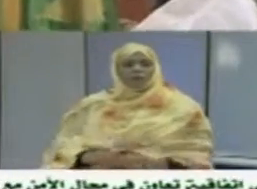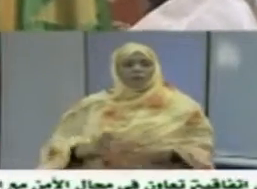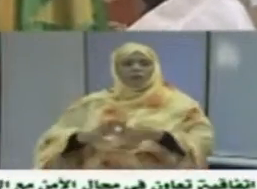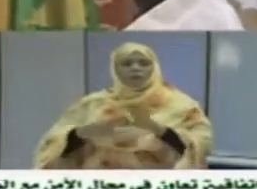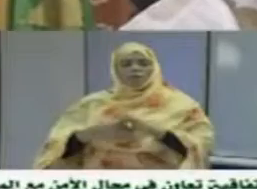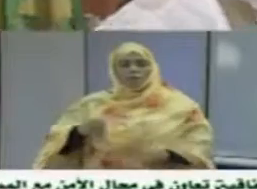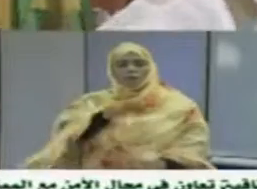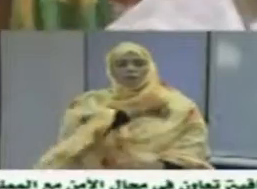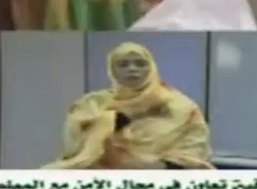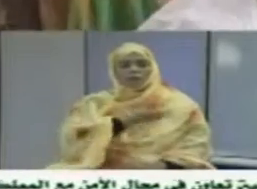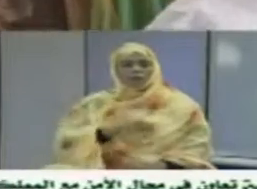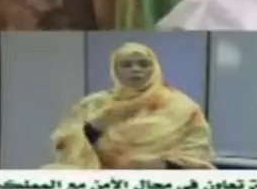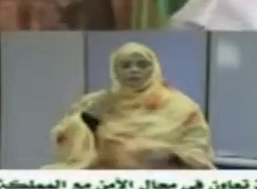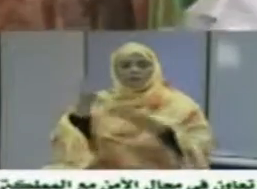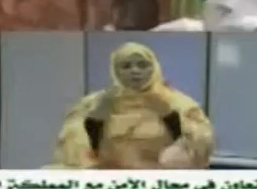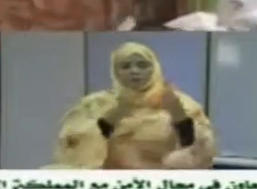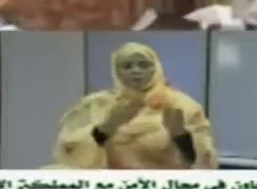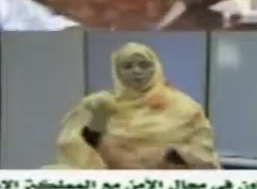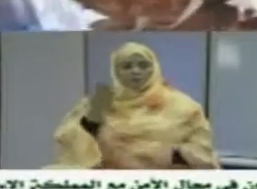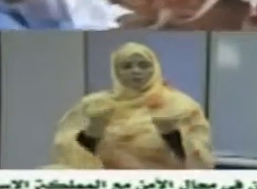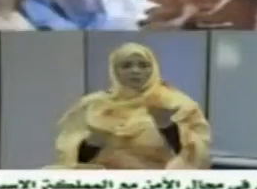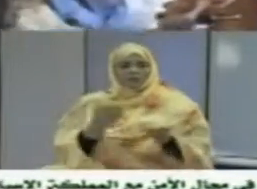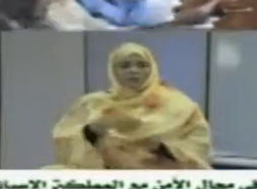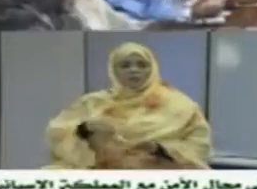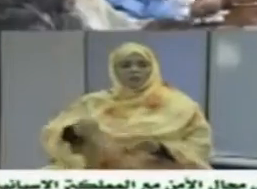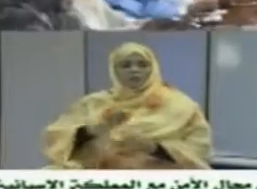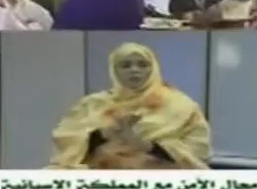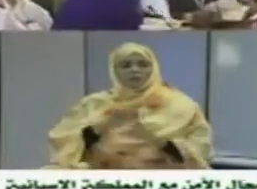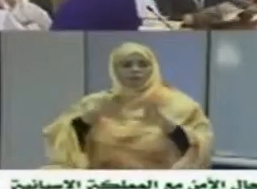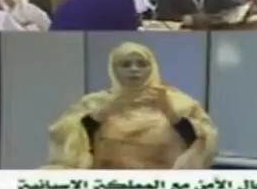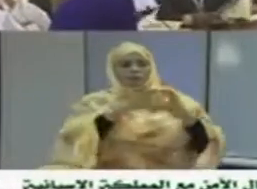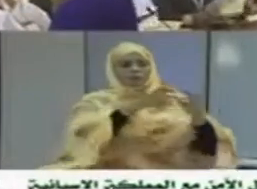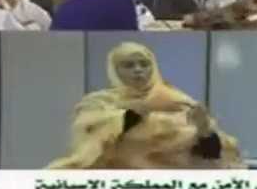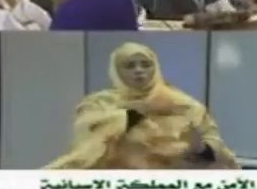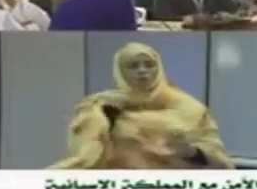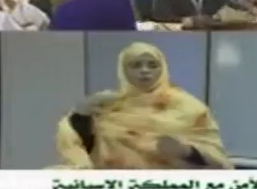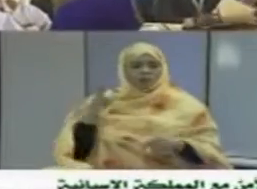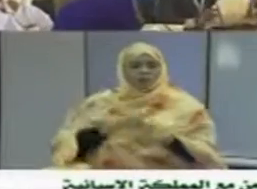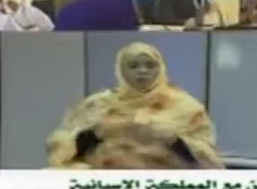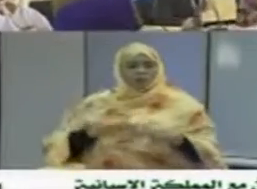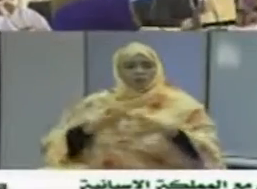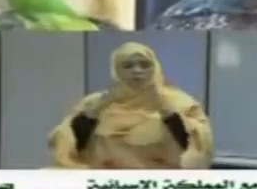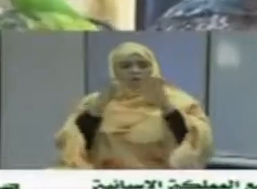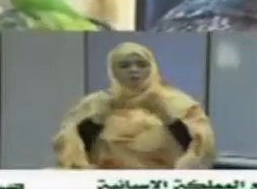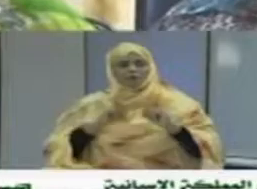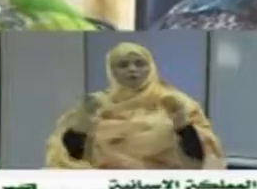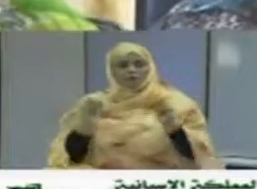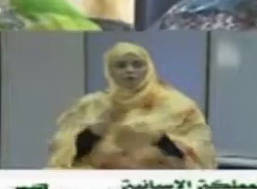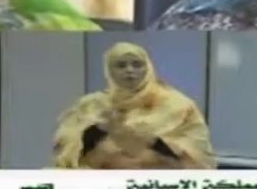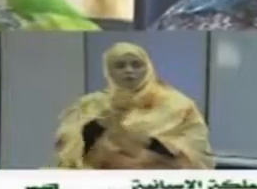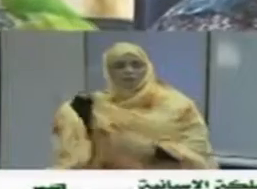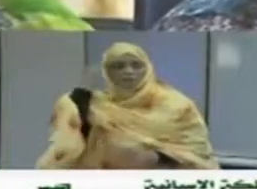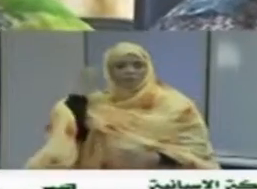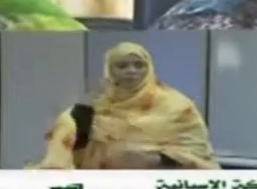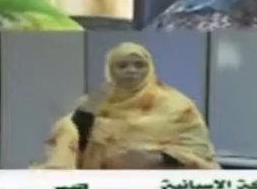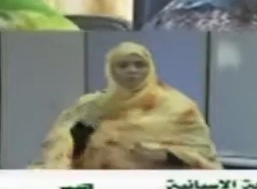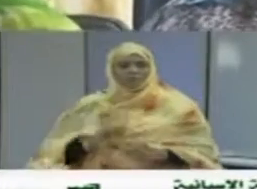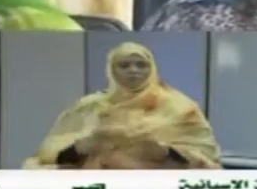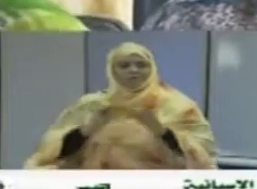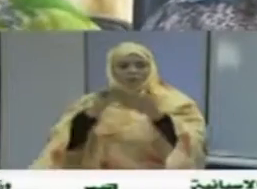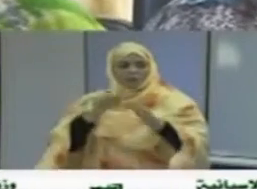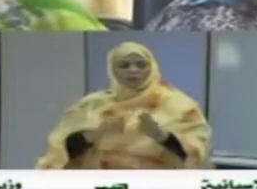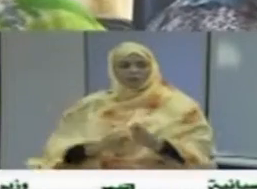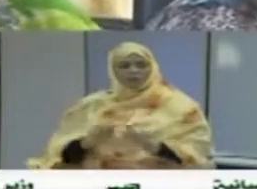الجمعية الوطنية تناقش ميزانيات عدد من القطاعات الحكومية وتشكل فريقا برلمانيا للنوع